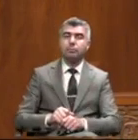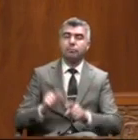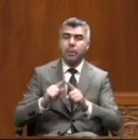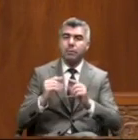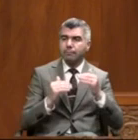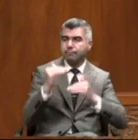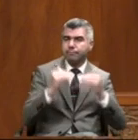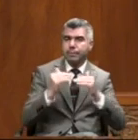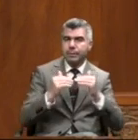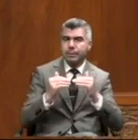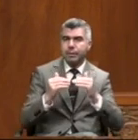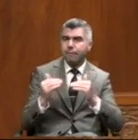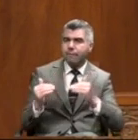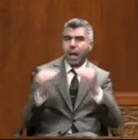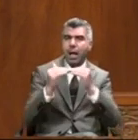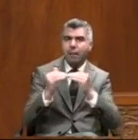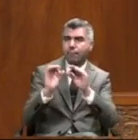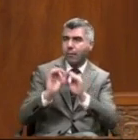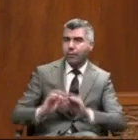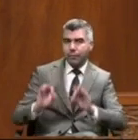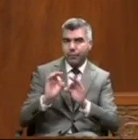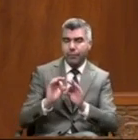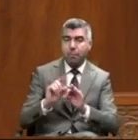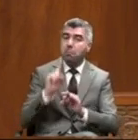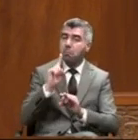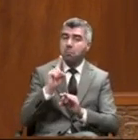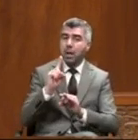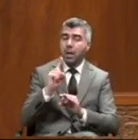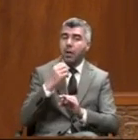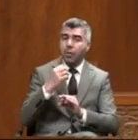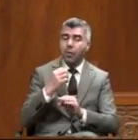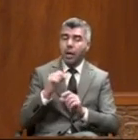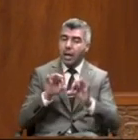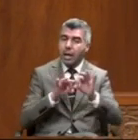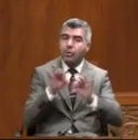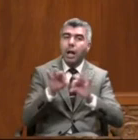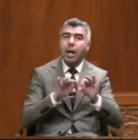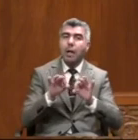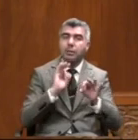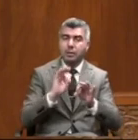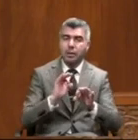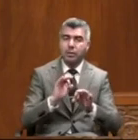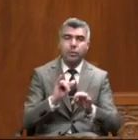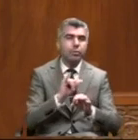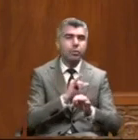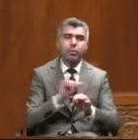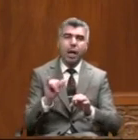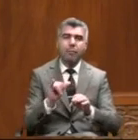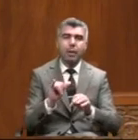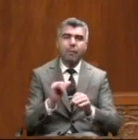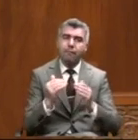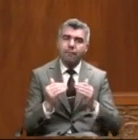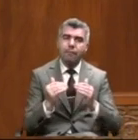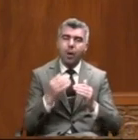في تقييم اثرها ولكنها اجراءات لن نختلف في قيمتها